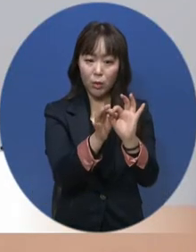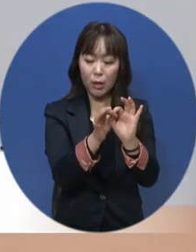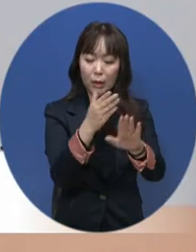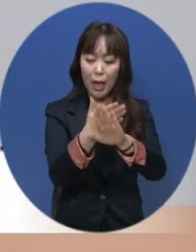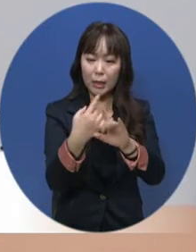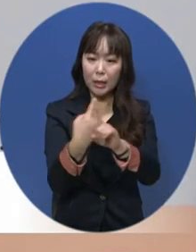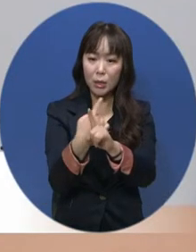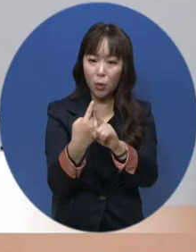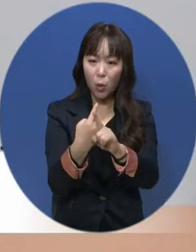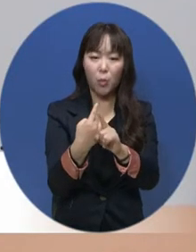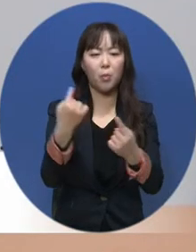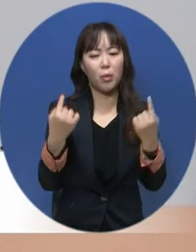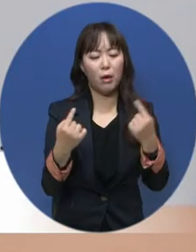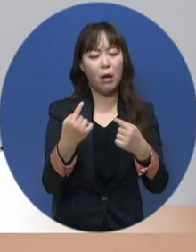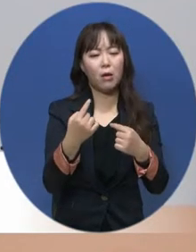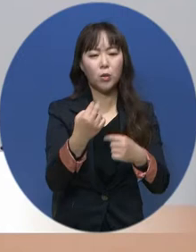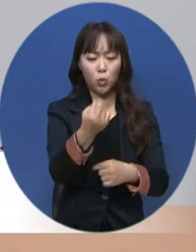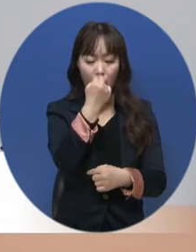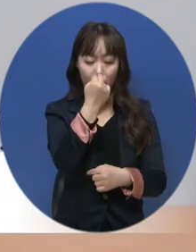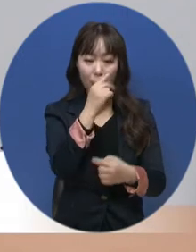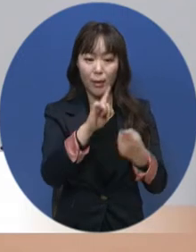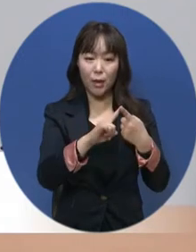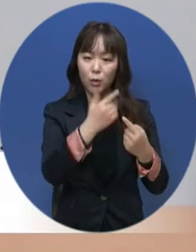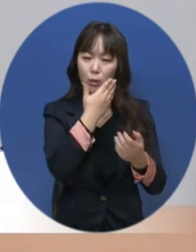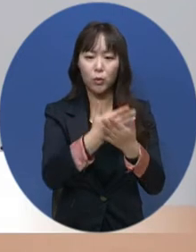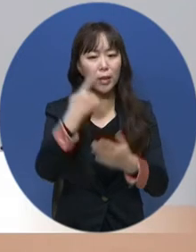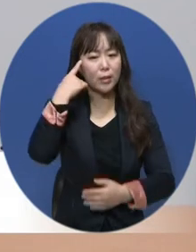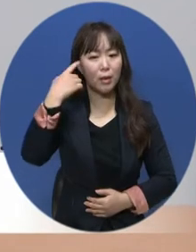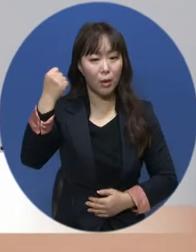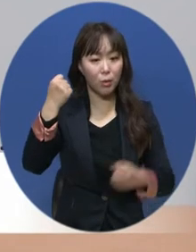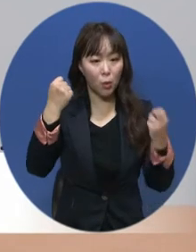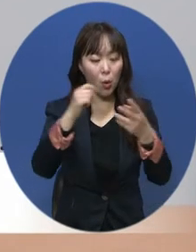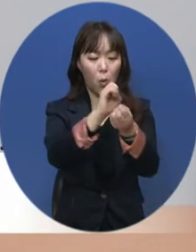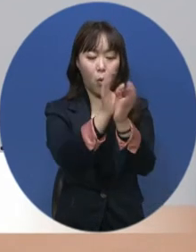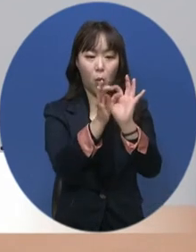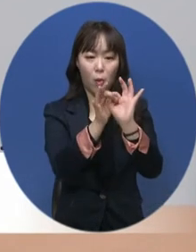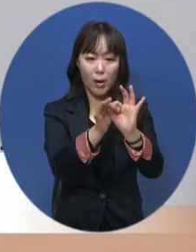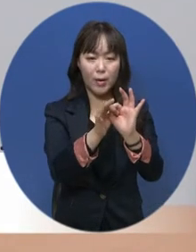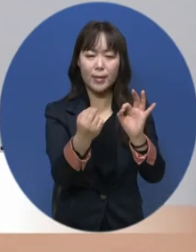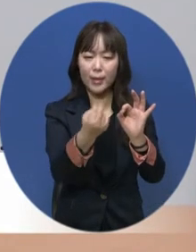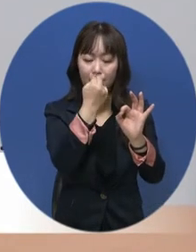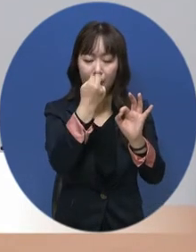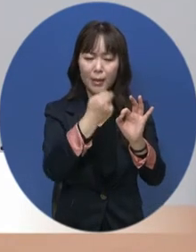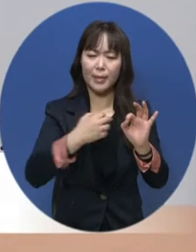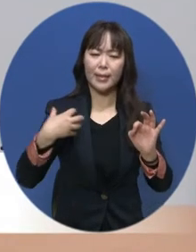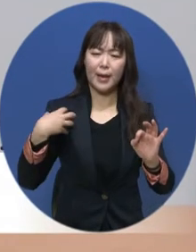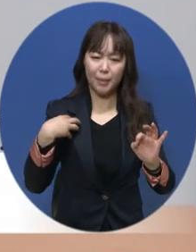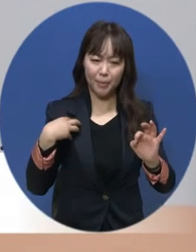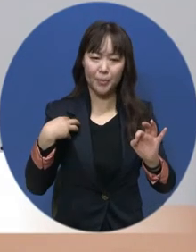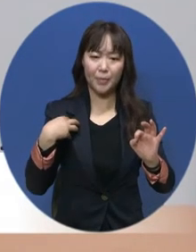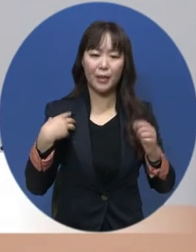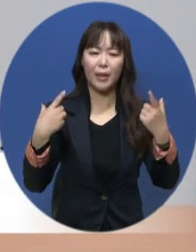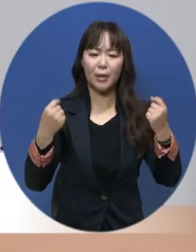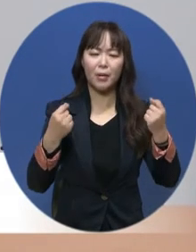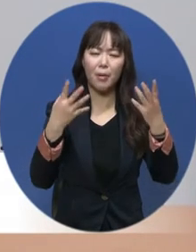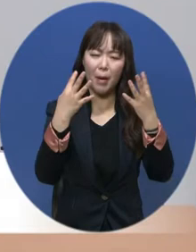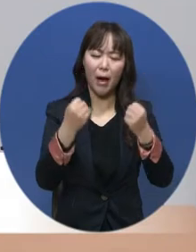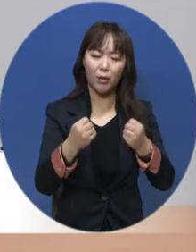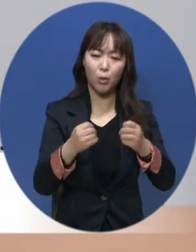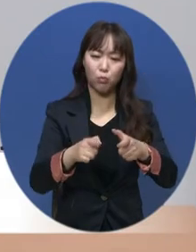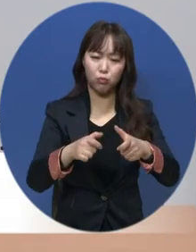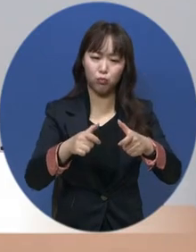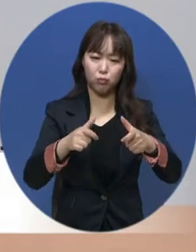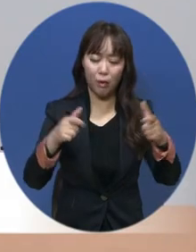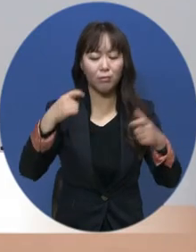다른 치료보다도 생명을 소중하게 생각하는 거, 그리고 꽃에 대한 생명에 대한 책임감, 이런 것도 많이